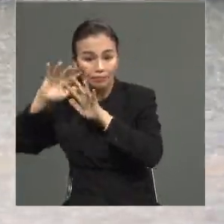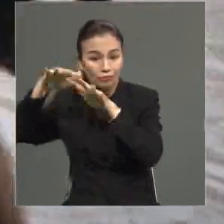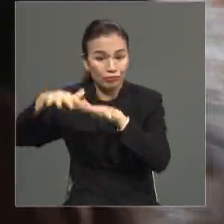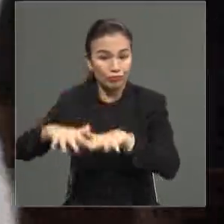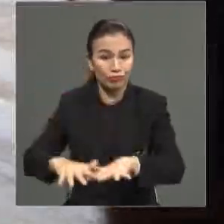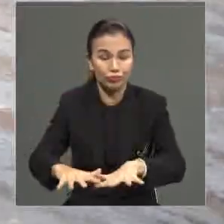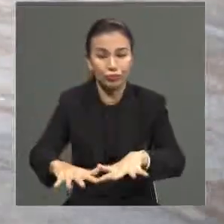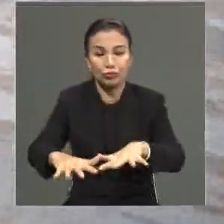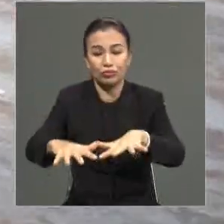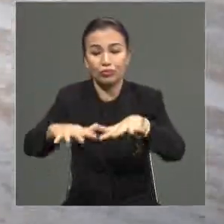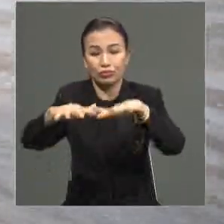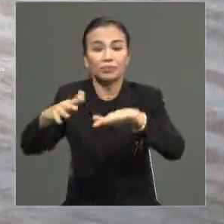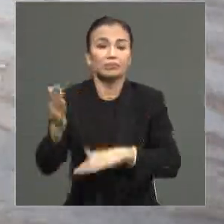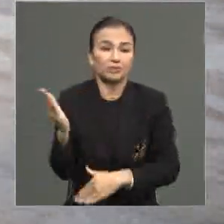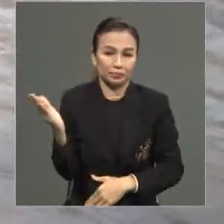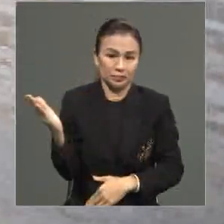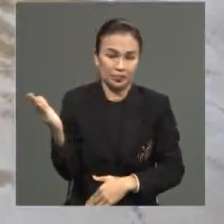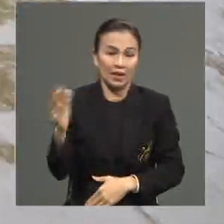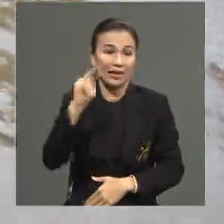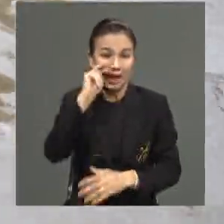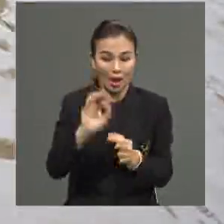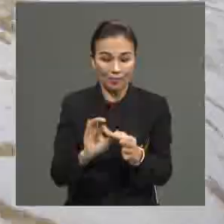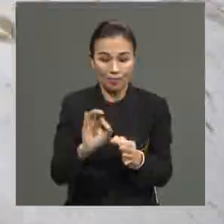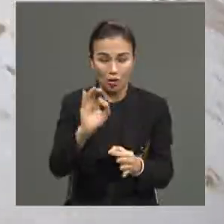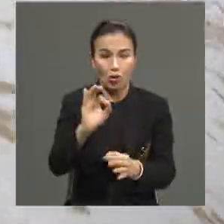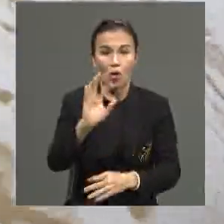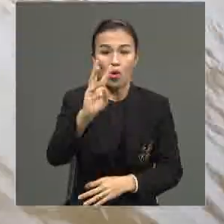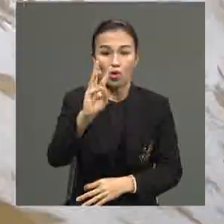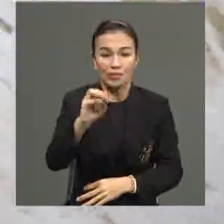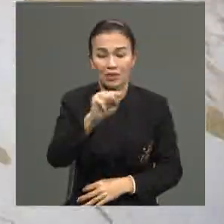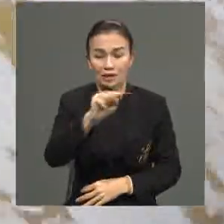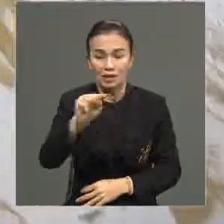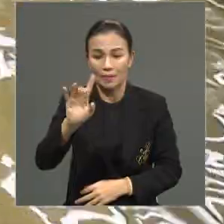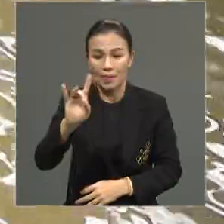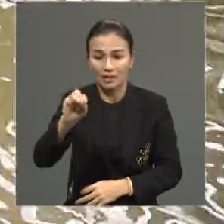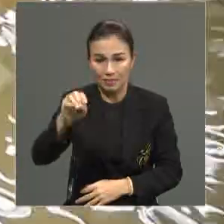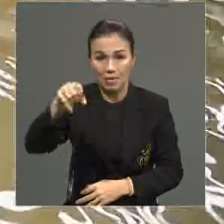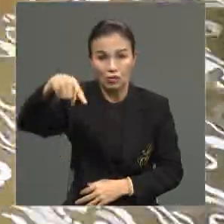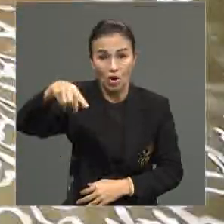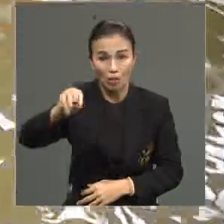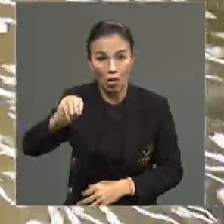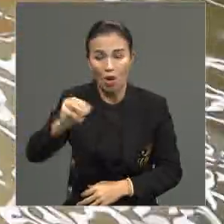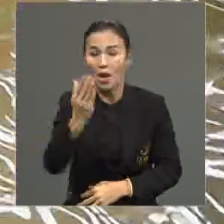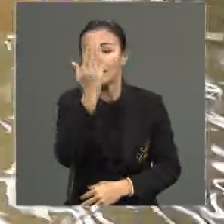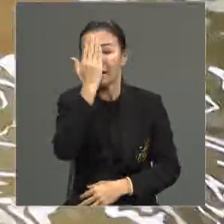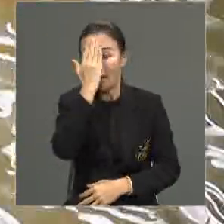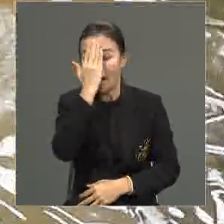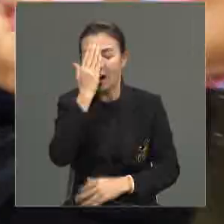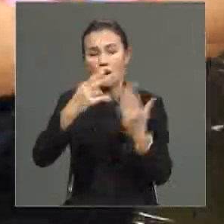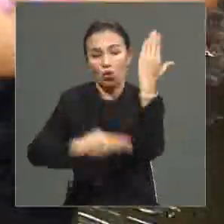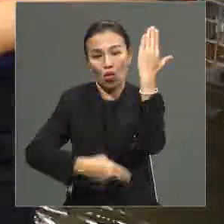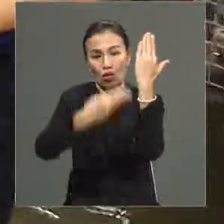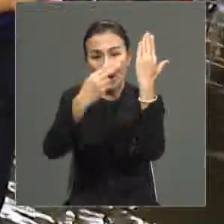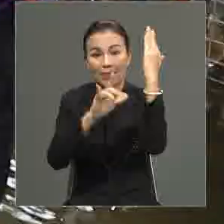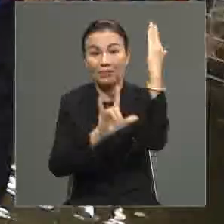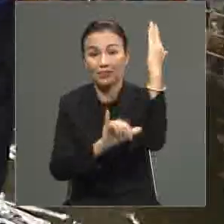านค้าบ้านเรือนประชาชนบางจุดน้ำ 60-80 เซนติเมตรโดยเฉพาะที่หน้าโรงแรมยะลารามาค่ะนักท่องเที่ยว